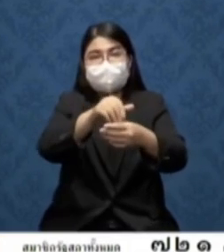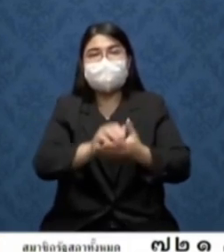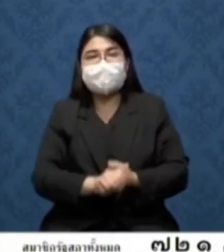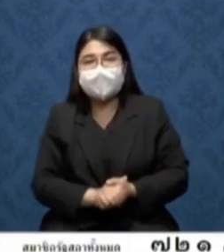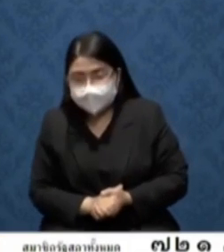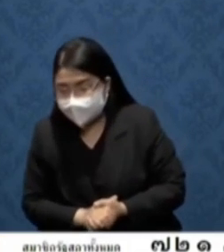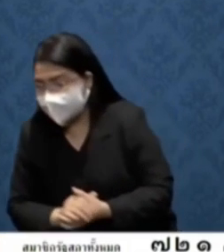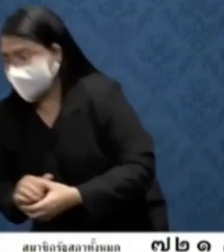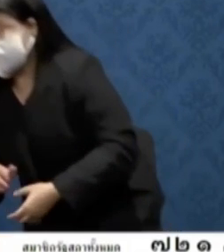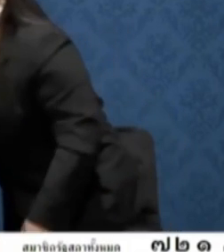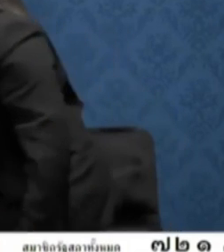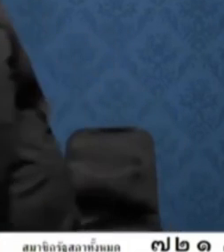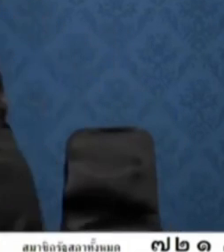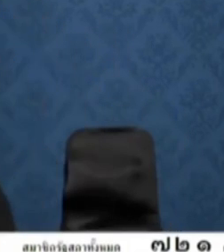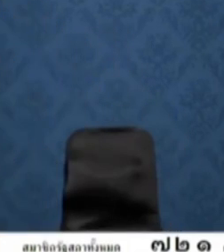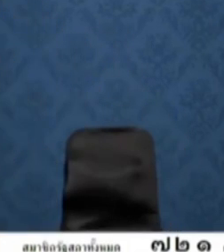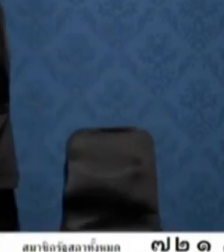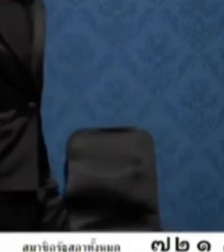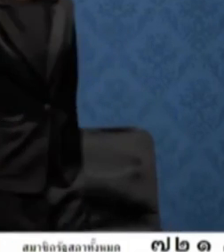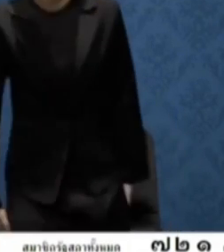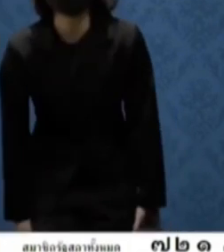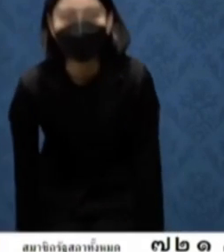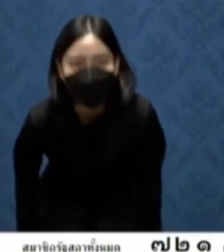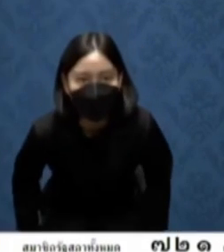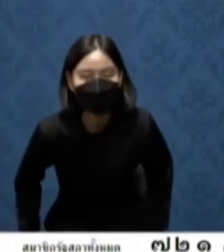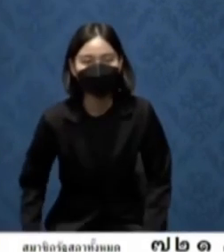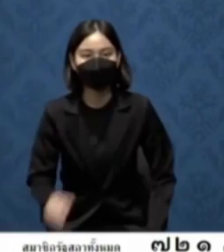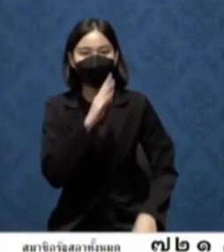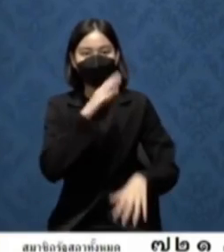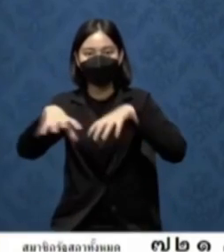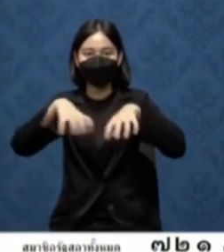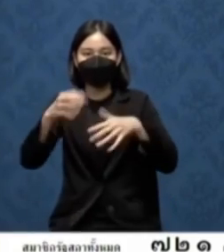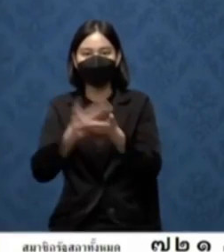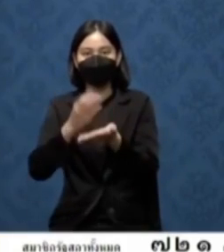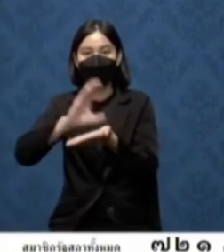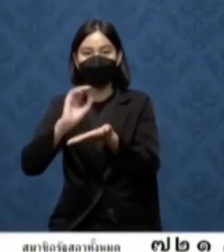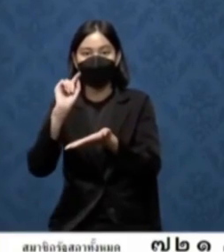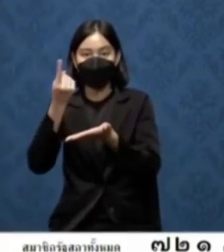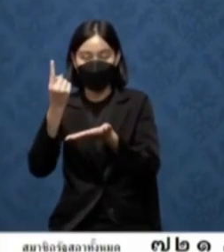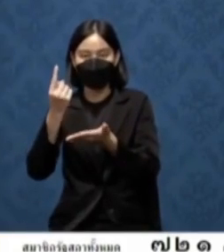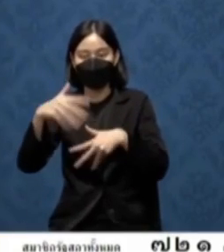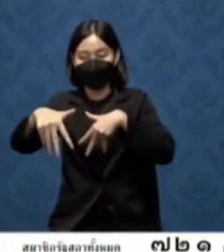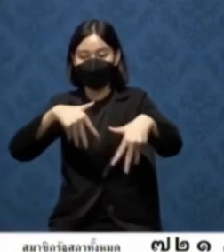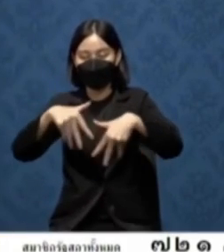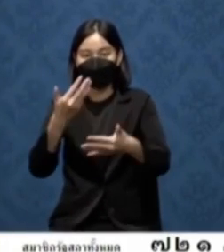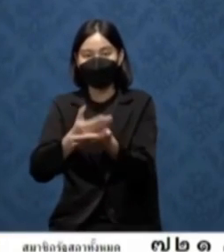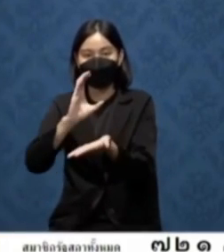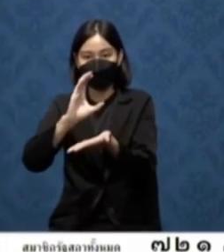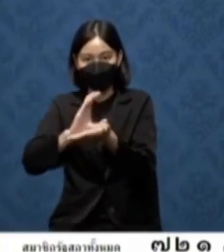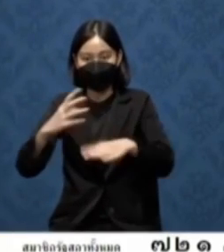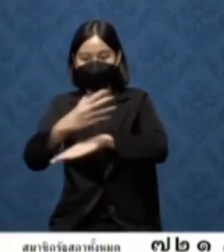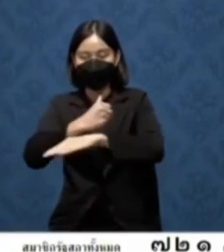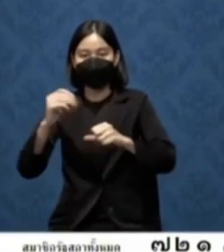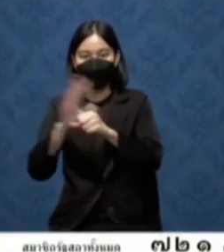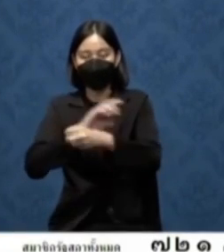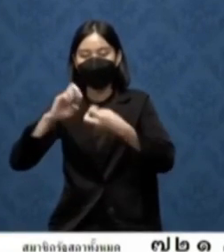ถ้าจัดสัดส่วนงบประมาณใหม่ทำให้ท้องถิ่นมีงบประมาณเพียงพอและมีอำนาจเต็มที่สามารถแ